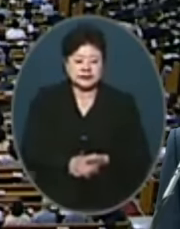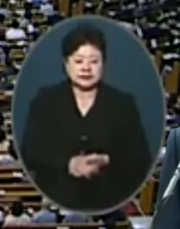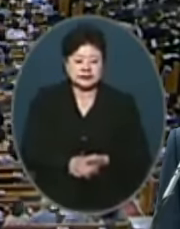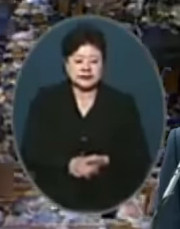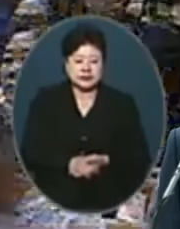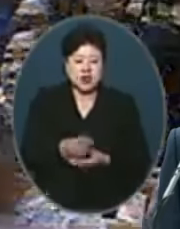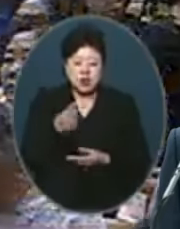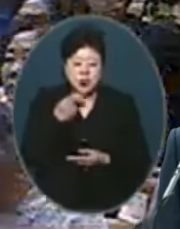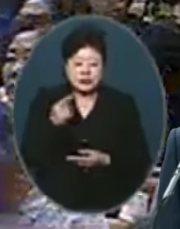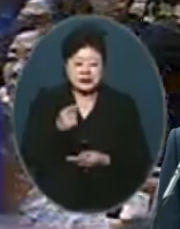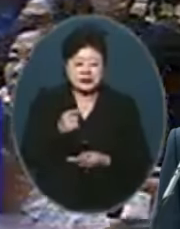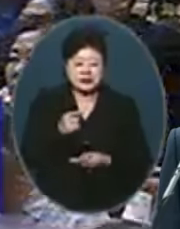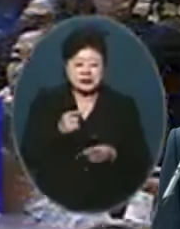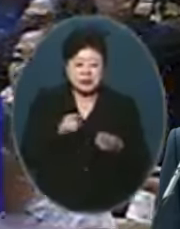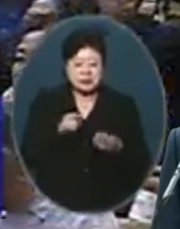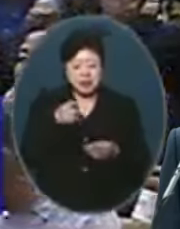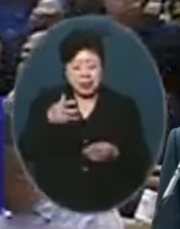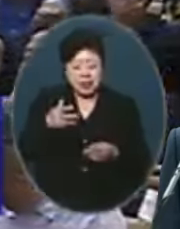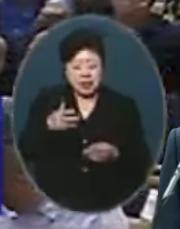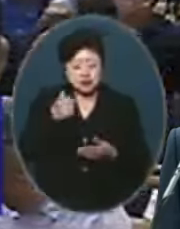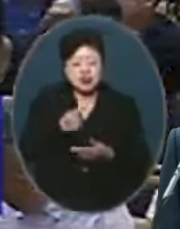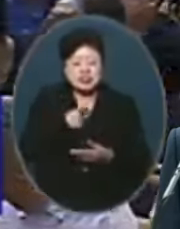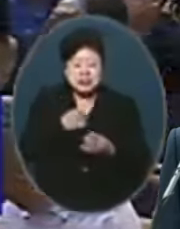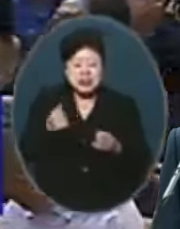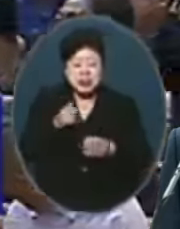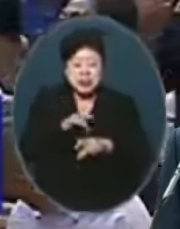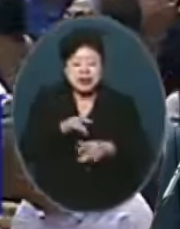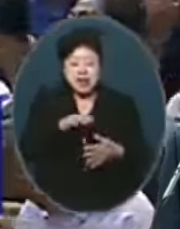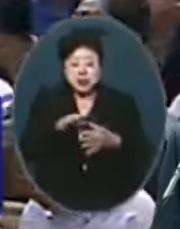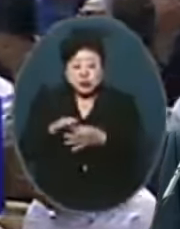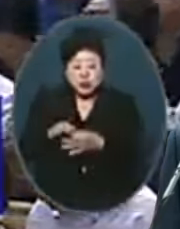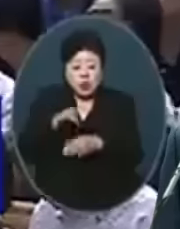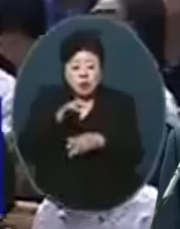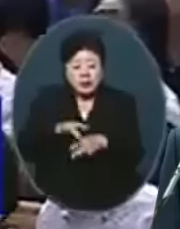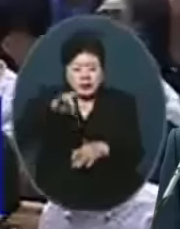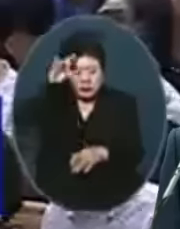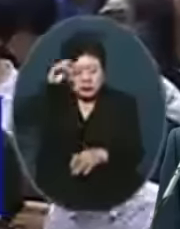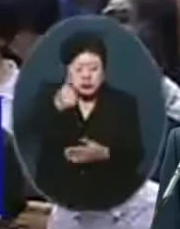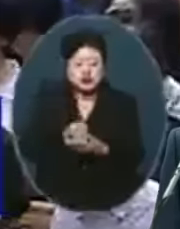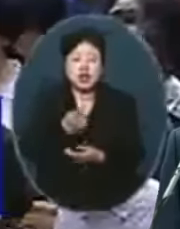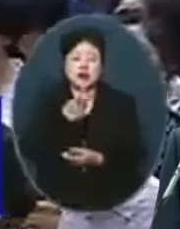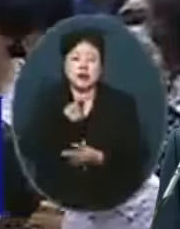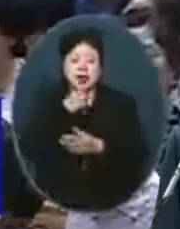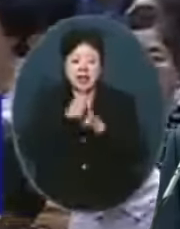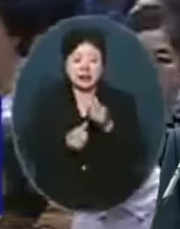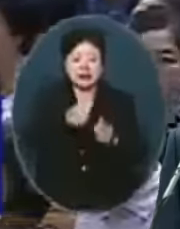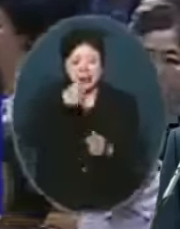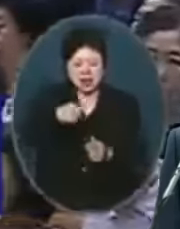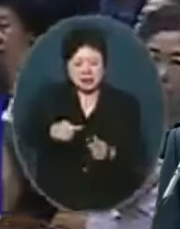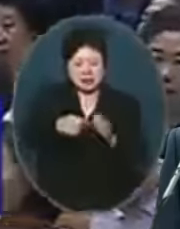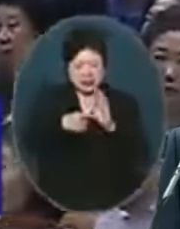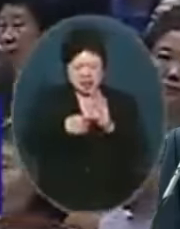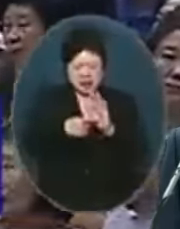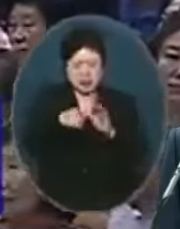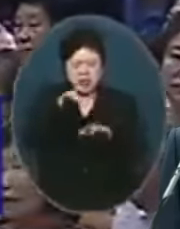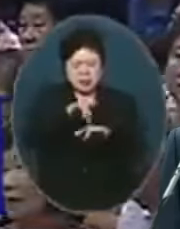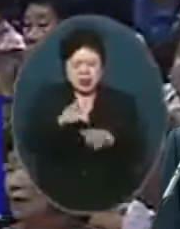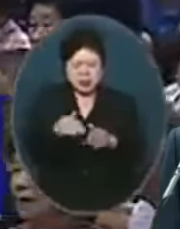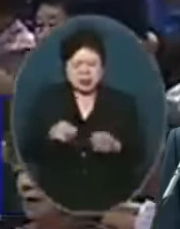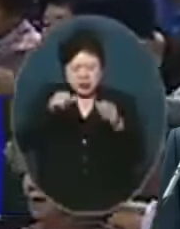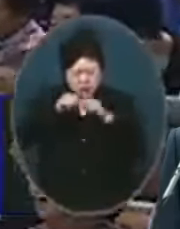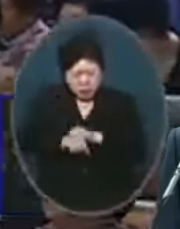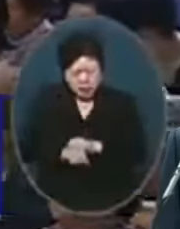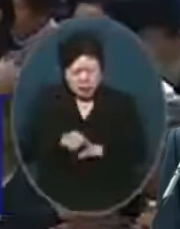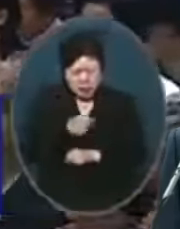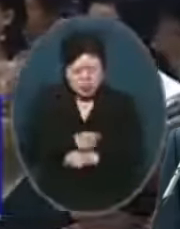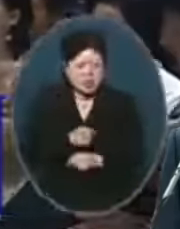요한일서 3장 8절에 죄를 짓는 자는 마귀에게 속하나니 마귀는 처음부터 범죄함이라 하나님의 아들이 나타나신 바 된 것은